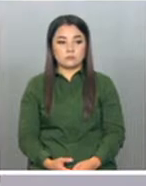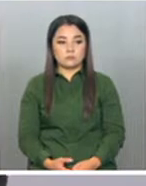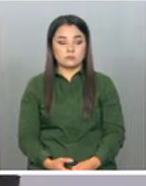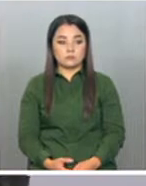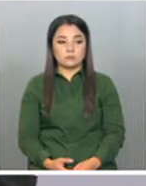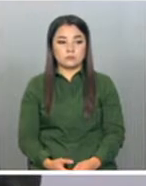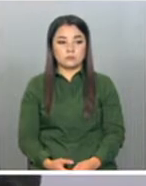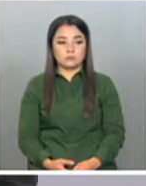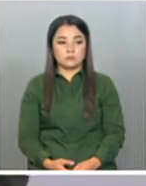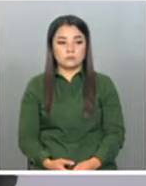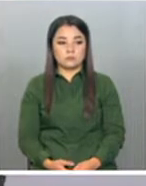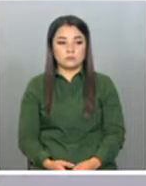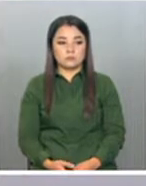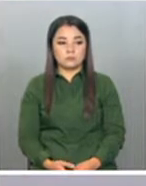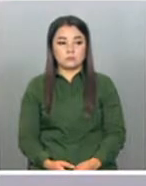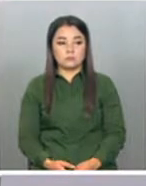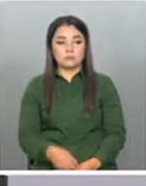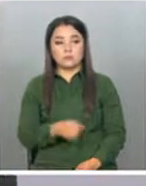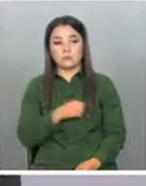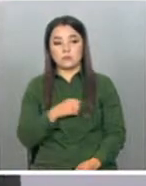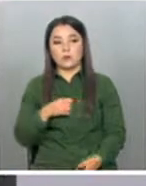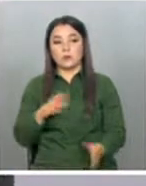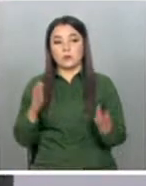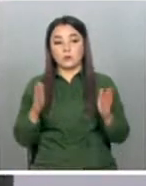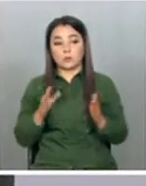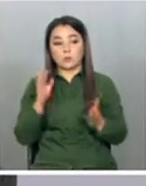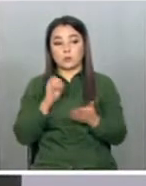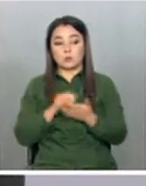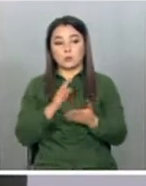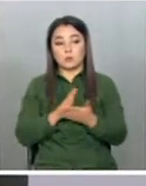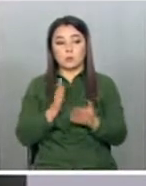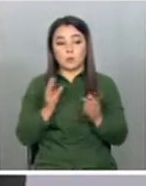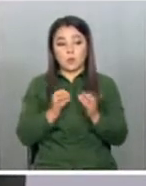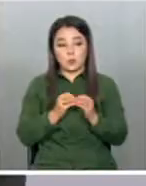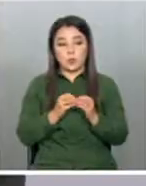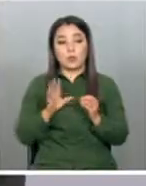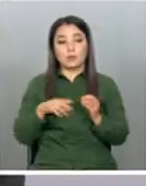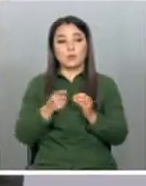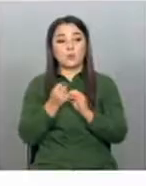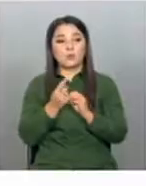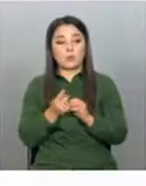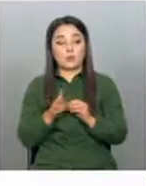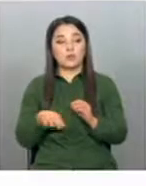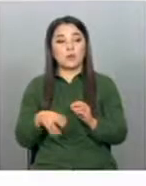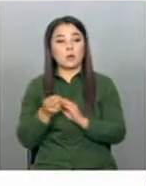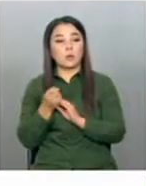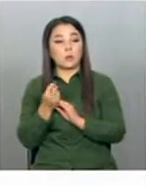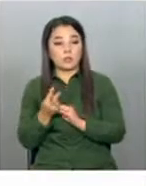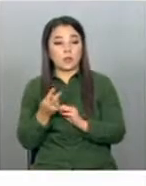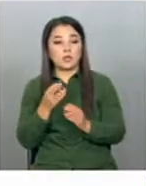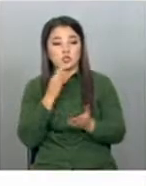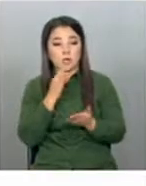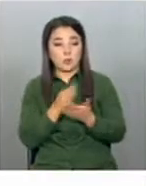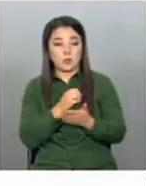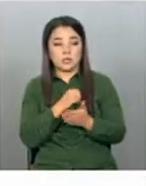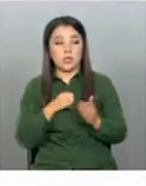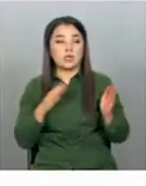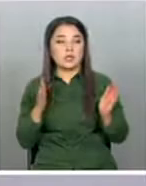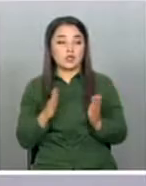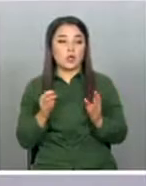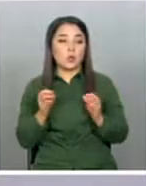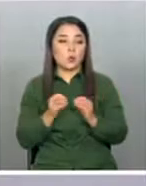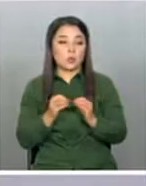3 натурал сан, ең кішісі 10, содан кейін 11, 12. Жауабы ең кішісі